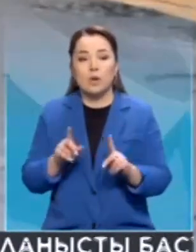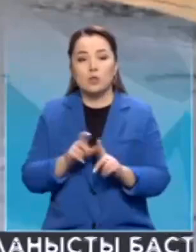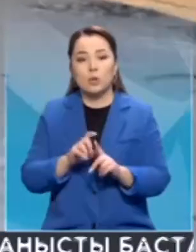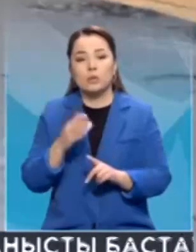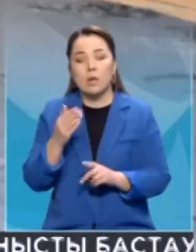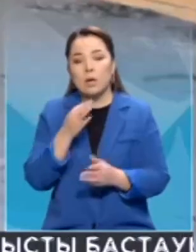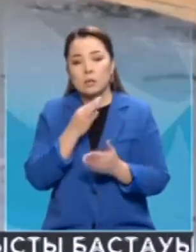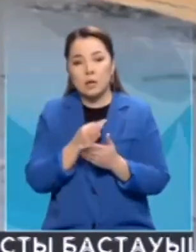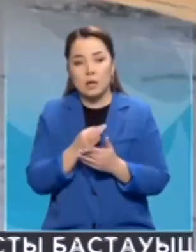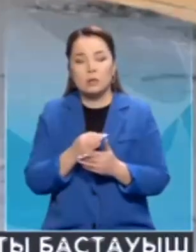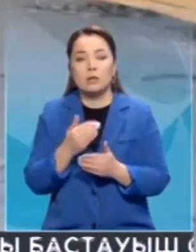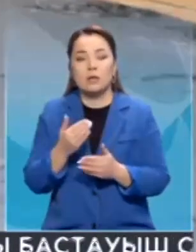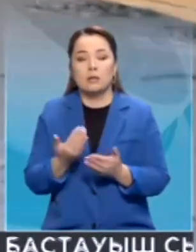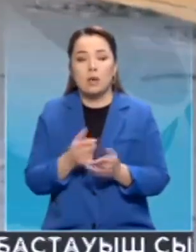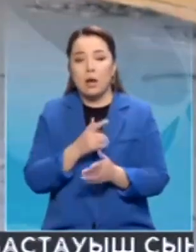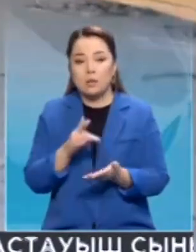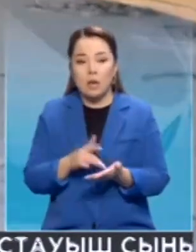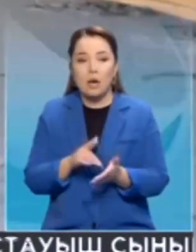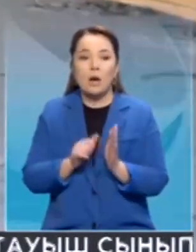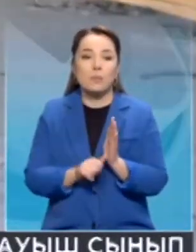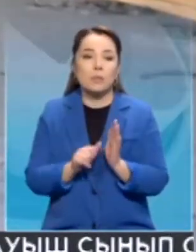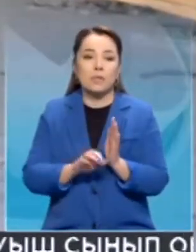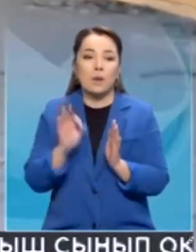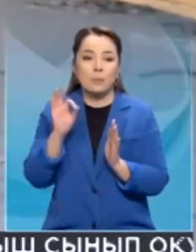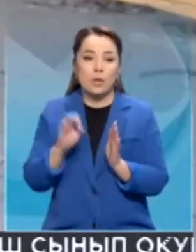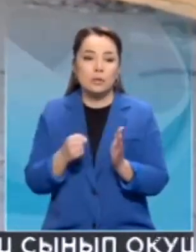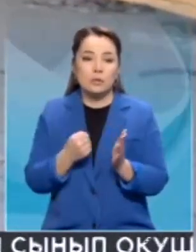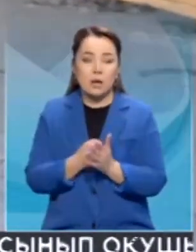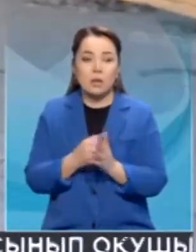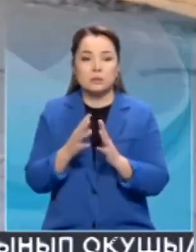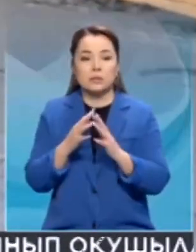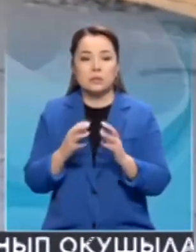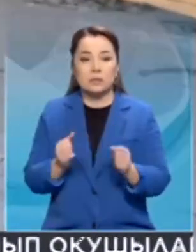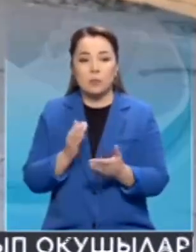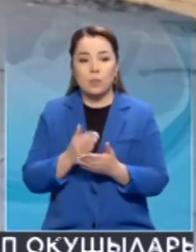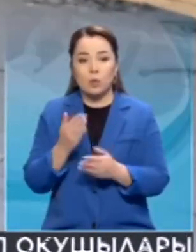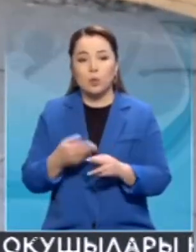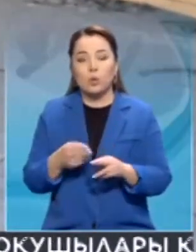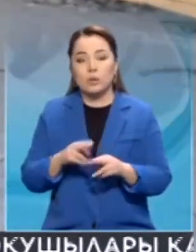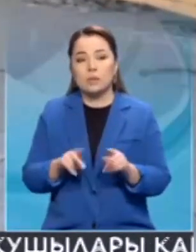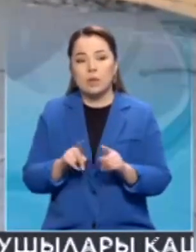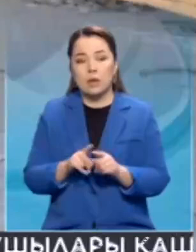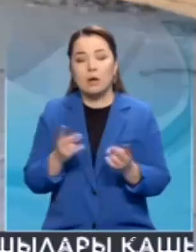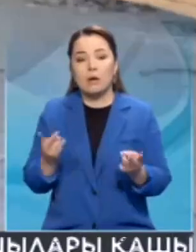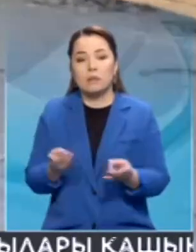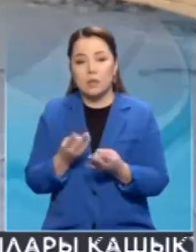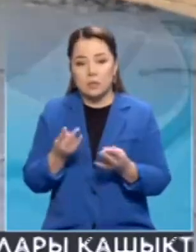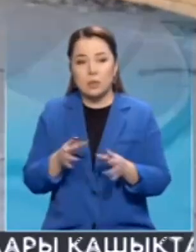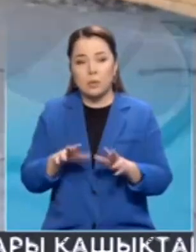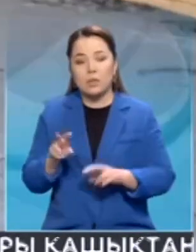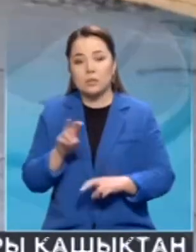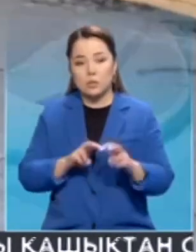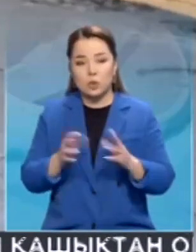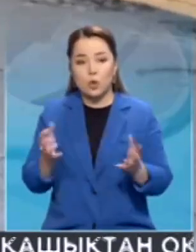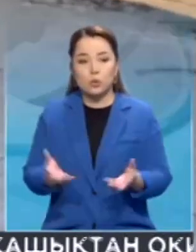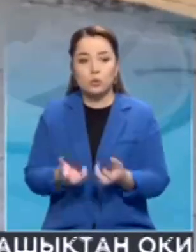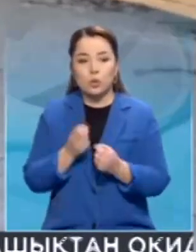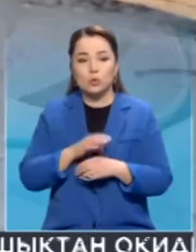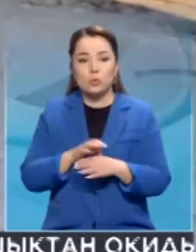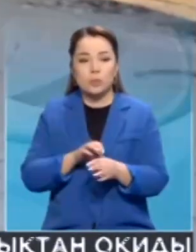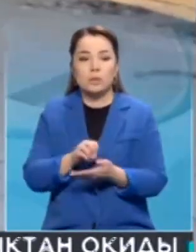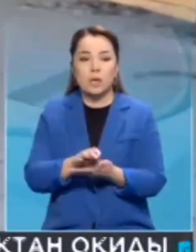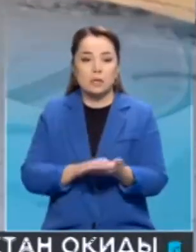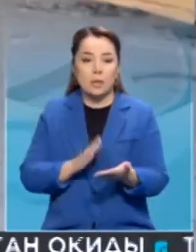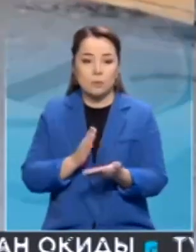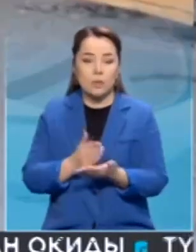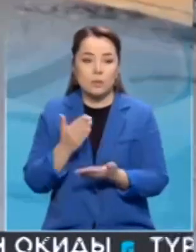айтуынша қаланың 60%-на дейін осындай қирандылар бар. Сондықтан да әлі де бұл жерде іздестіру құтқару жұмыстары жалғасып